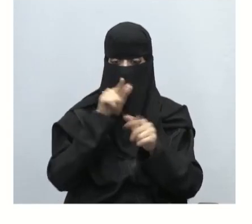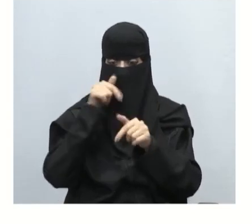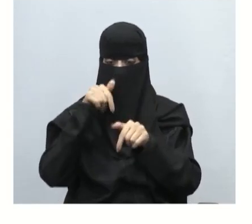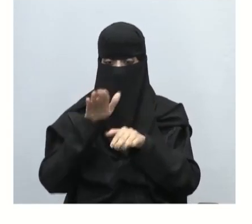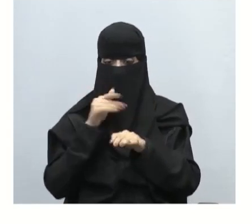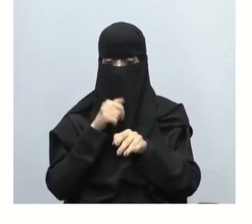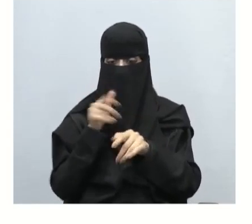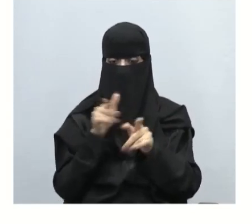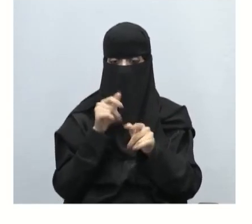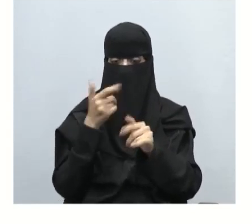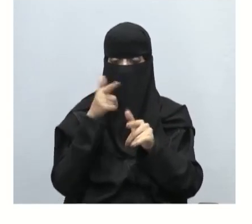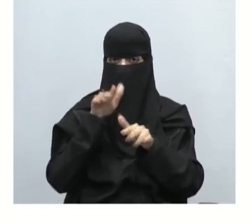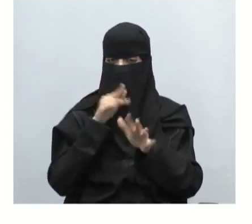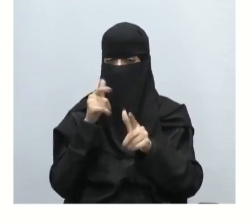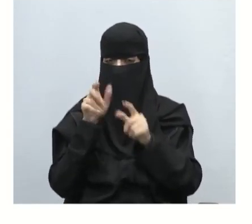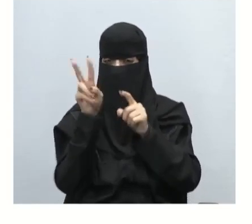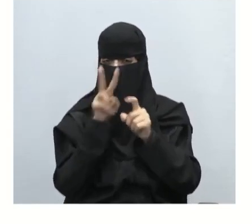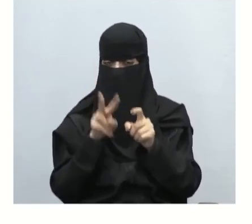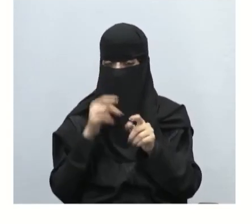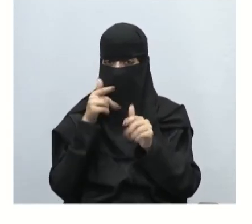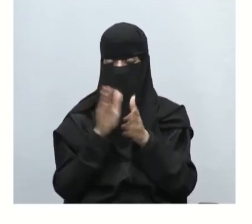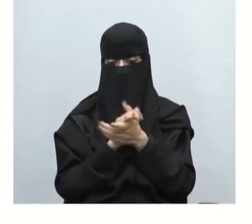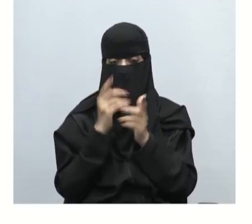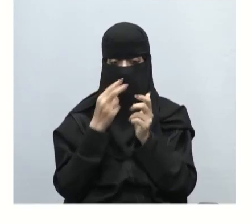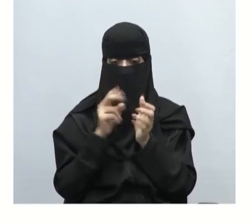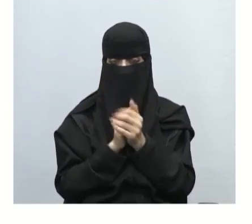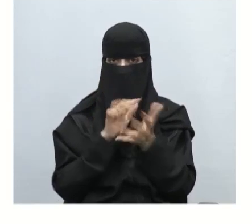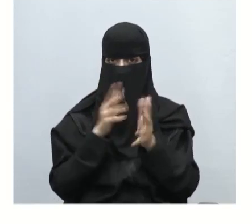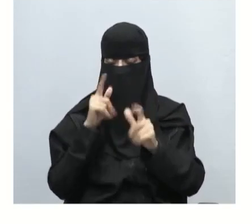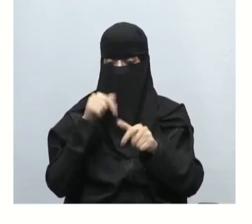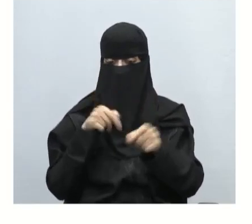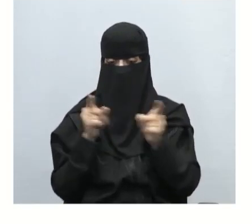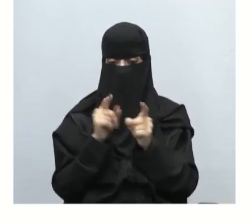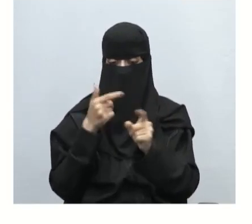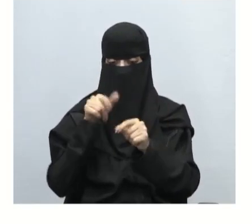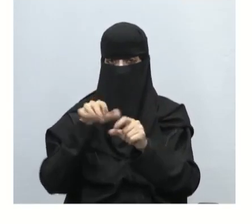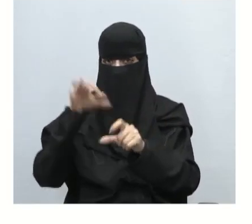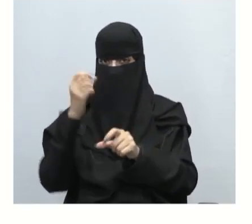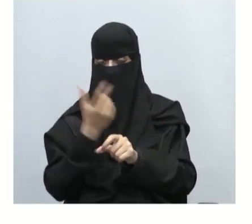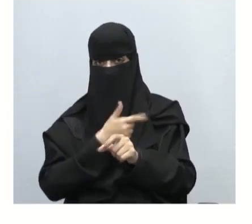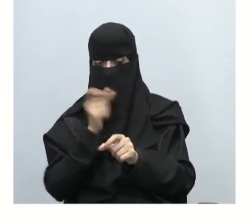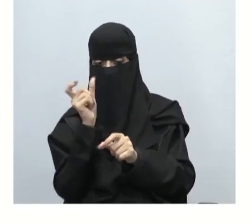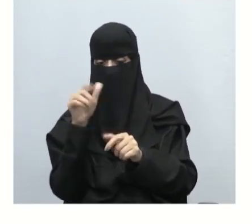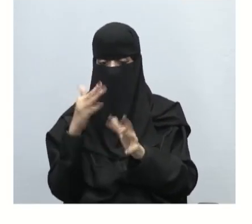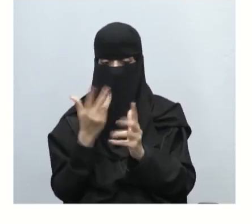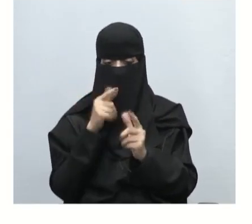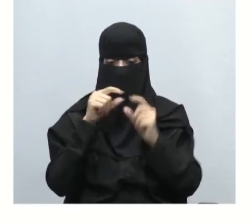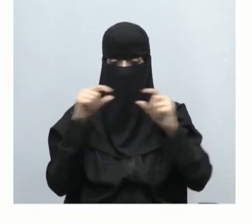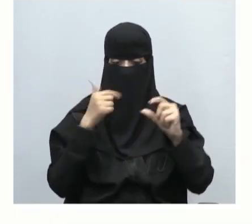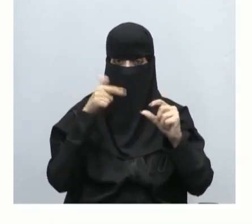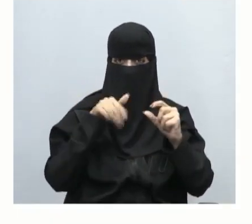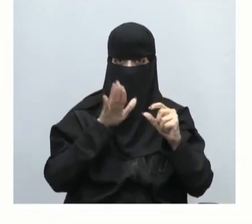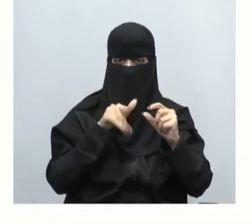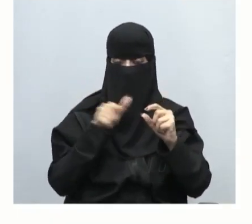بالرمز س ويوم الاثنين بالرمز مم ويوم الثلاثاء بالرمز نون فاي العبارات